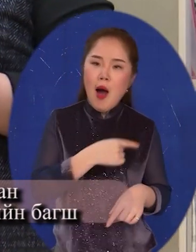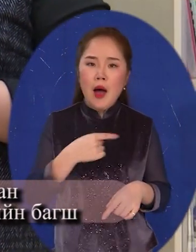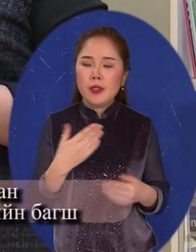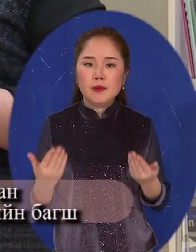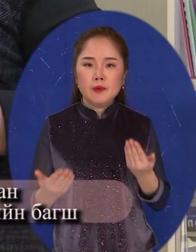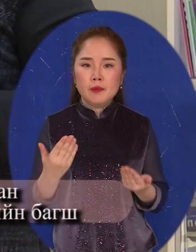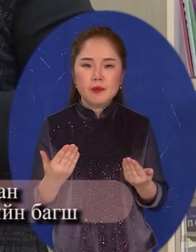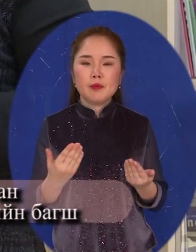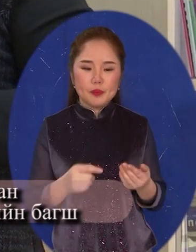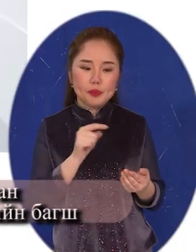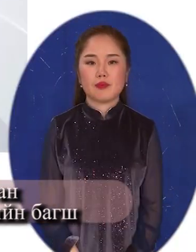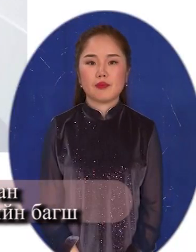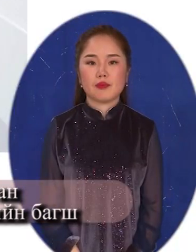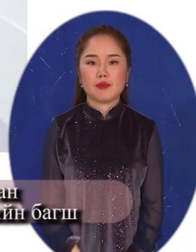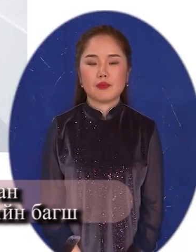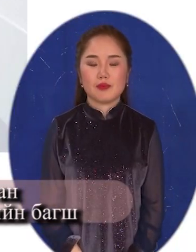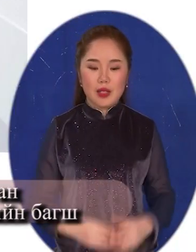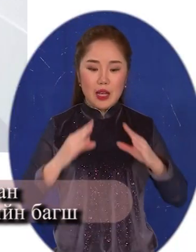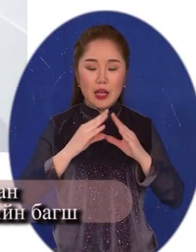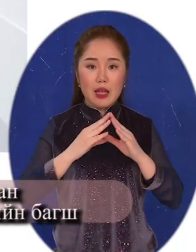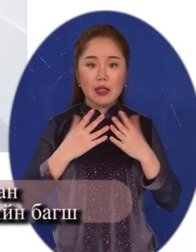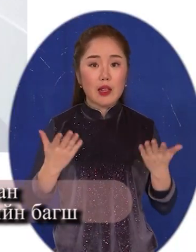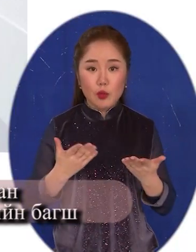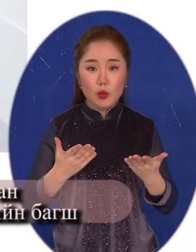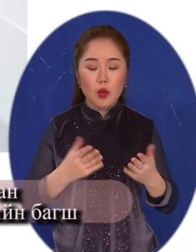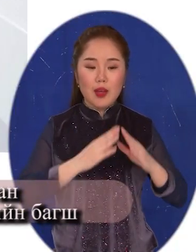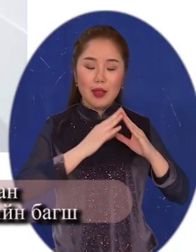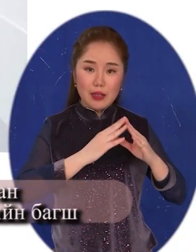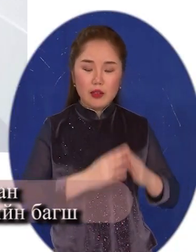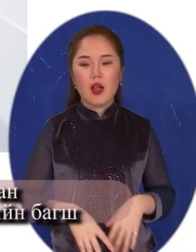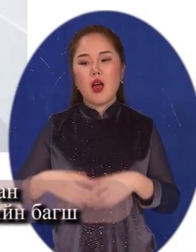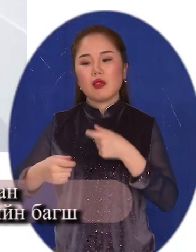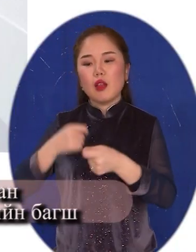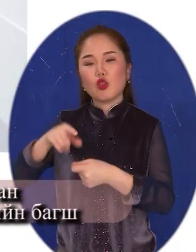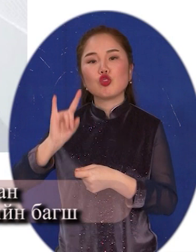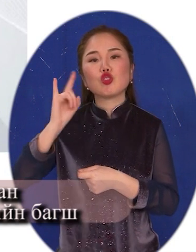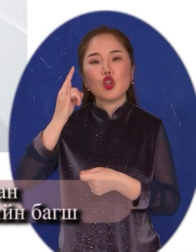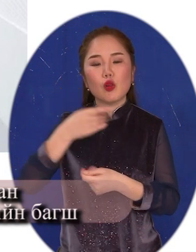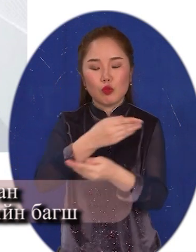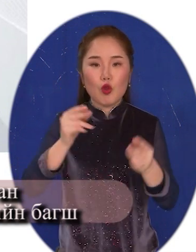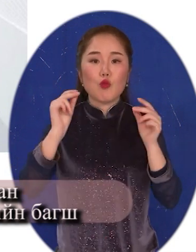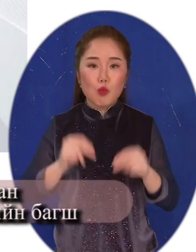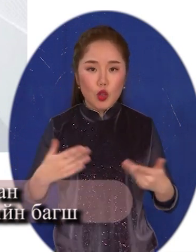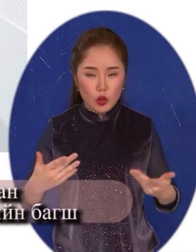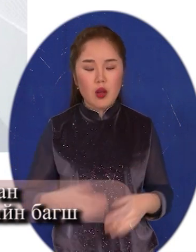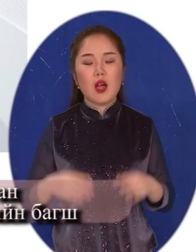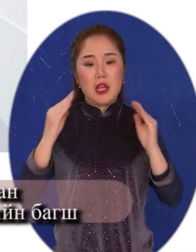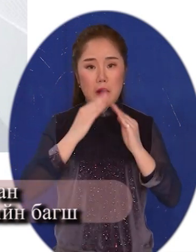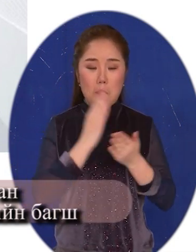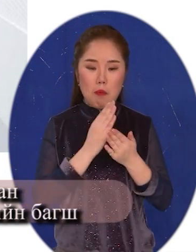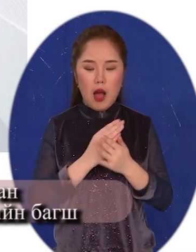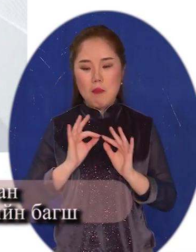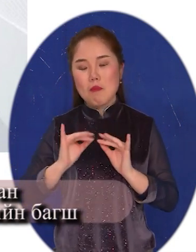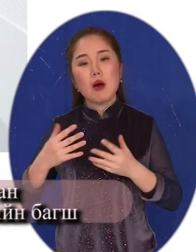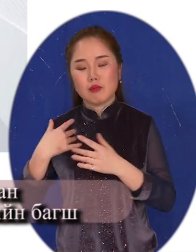деген сөз. Сонда 234 болды. Осылайша жатқа азайтуға болады екен. Үй тапсырмасына үйде түкенде деген ойын